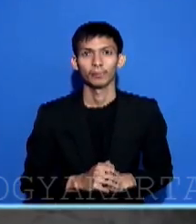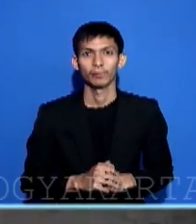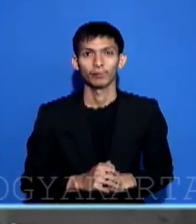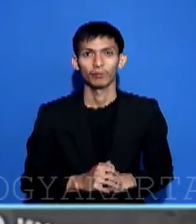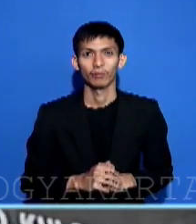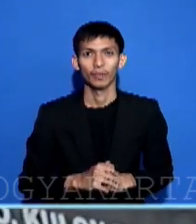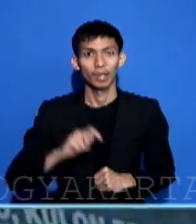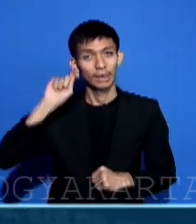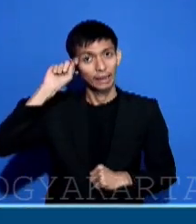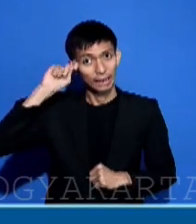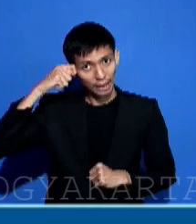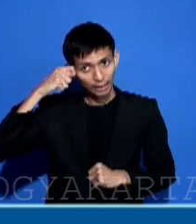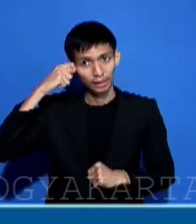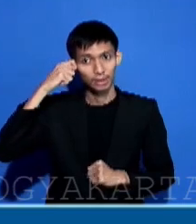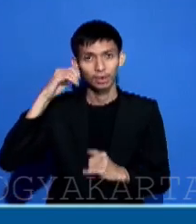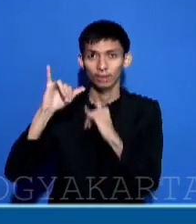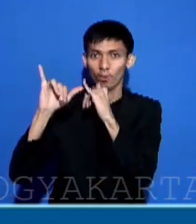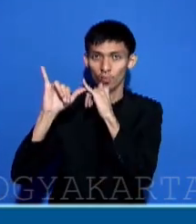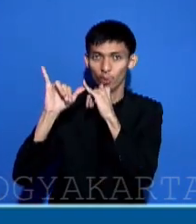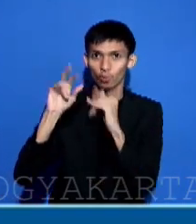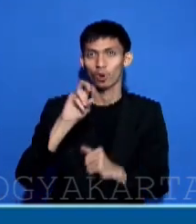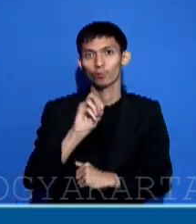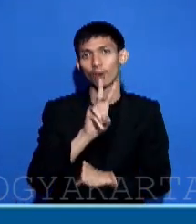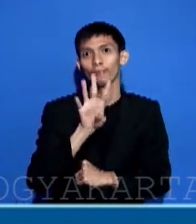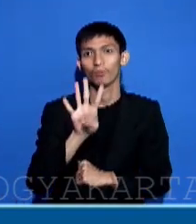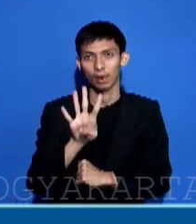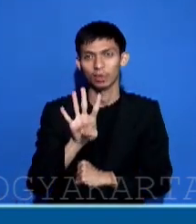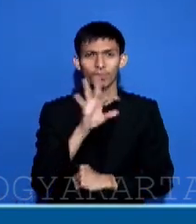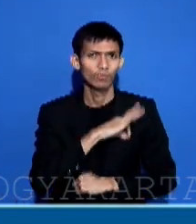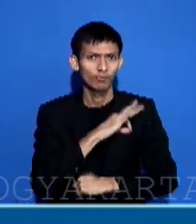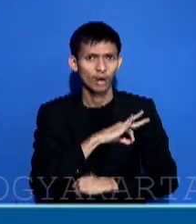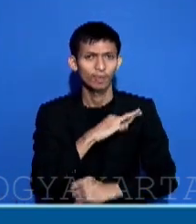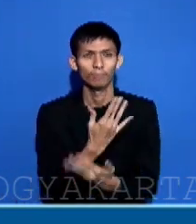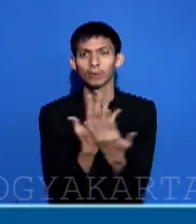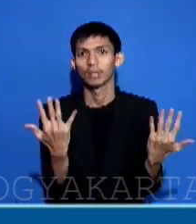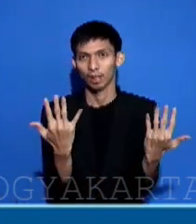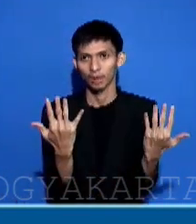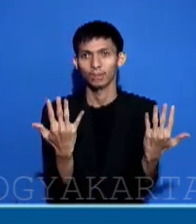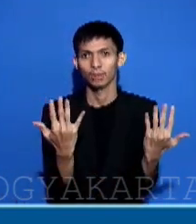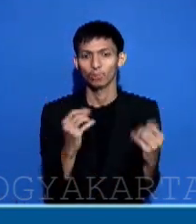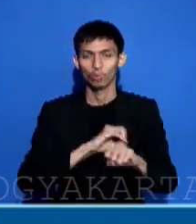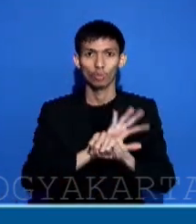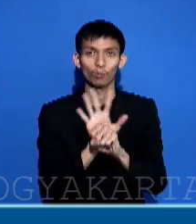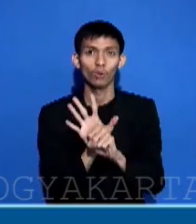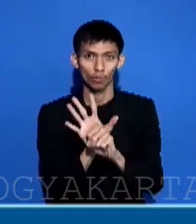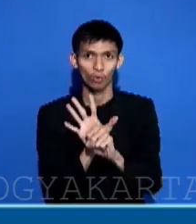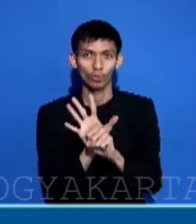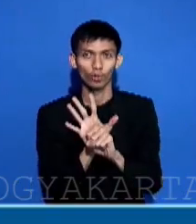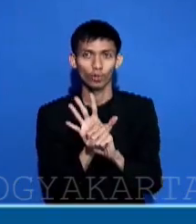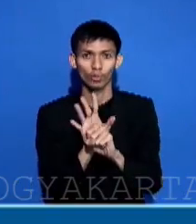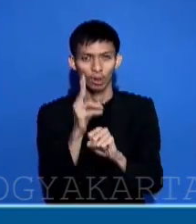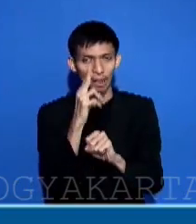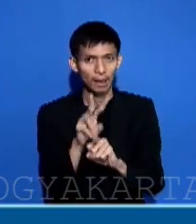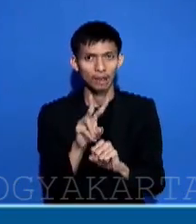Pengetan warsa enggal taun 2021 dipun mupangataken dening warga masyarakat Kulon Progo kangge mirsani